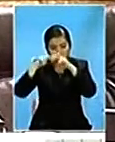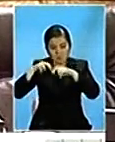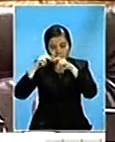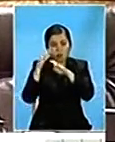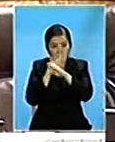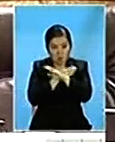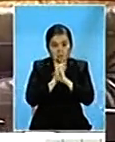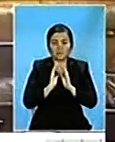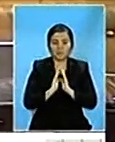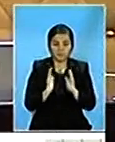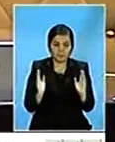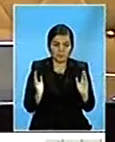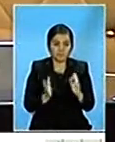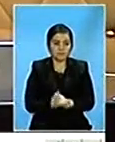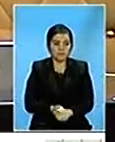ครับ